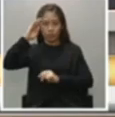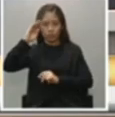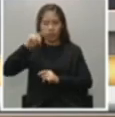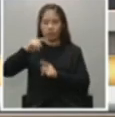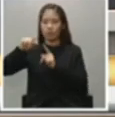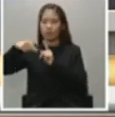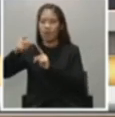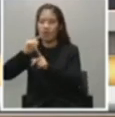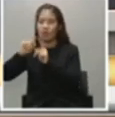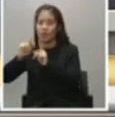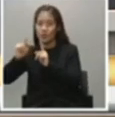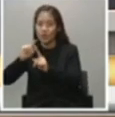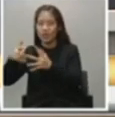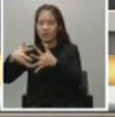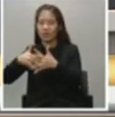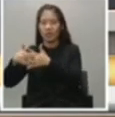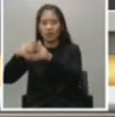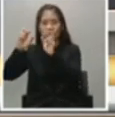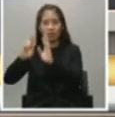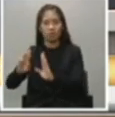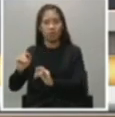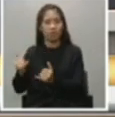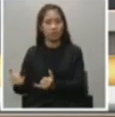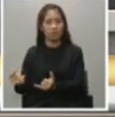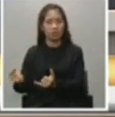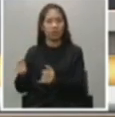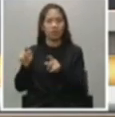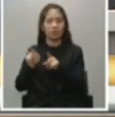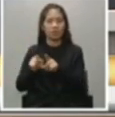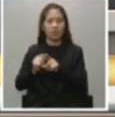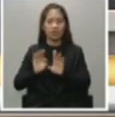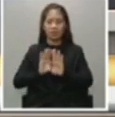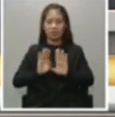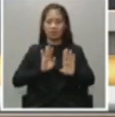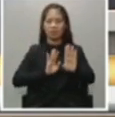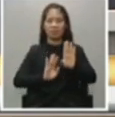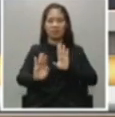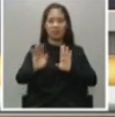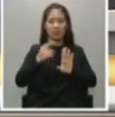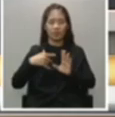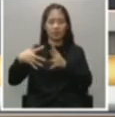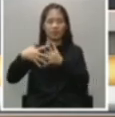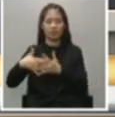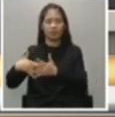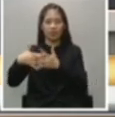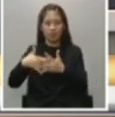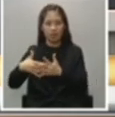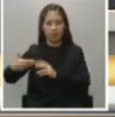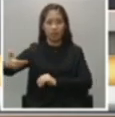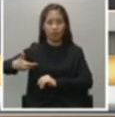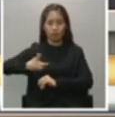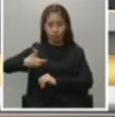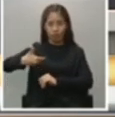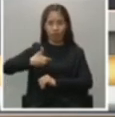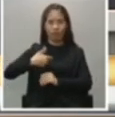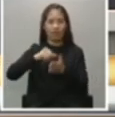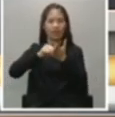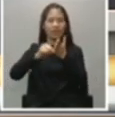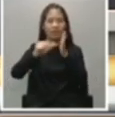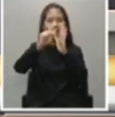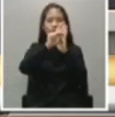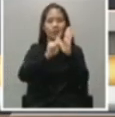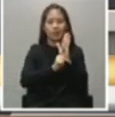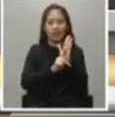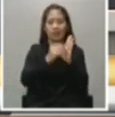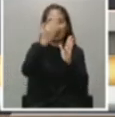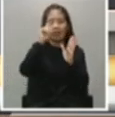งกับสหรัฐอเมริกาในลักษณะนั้นยังเป็นการเปิดประตูให้สหรัฐขอให้ไทยแก้ไขกฎหมายเ